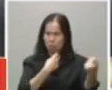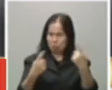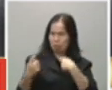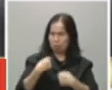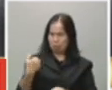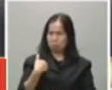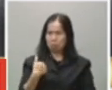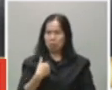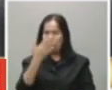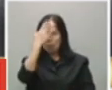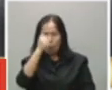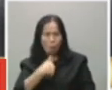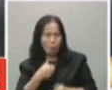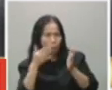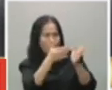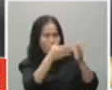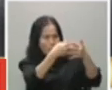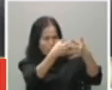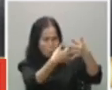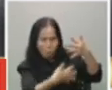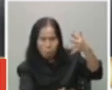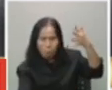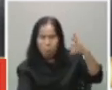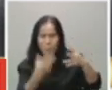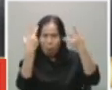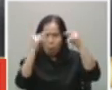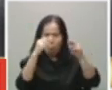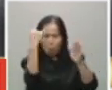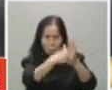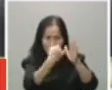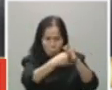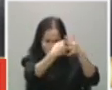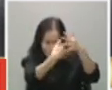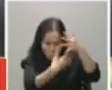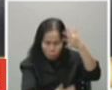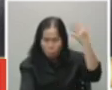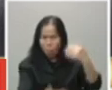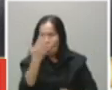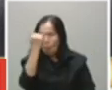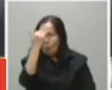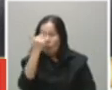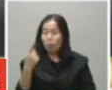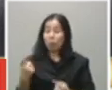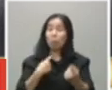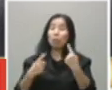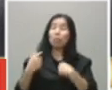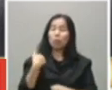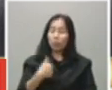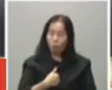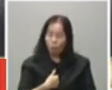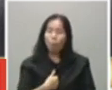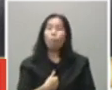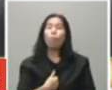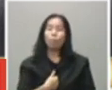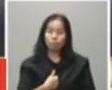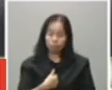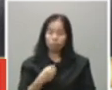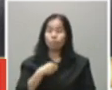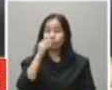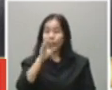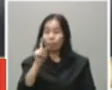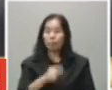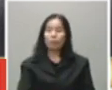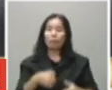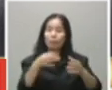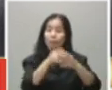ากล่าวหาพลเอกประยุทธ์เนี่ยมันยาวนะครับมันถึงยาวหลายหน้ากระดาษฝ่ายการเมืองซีกรัฐบาลเองน